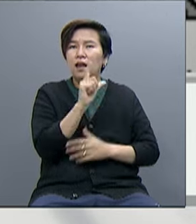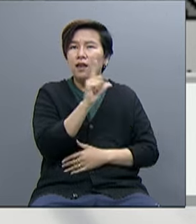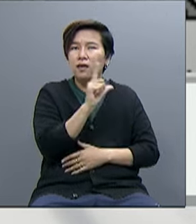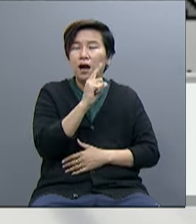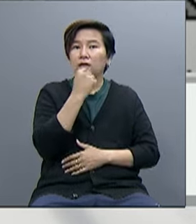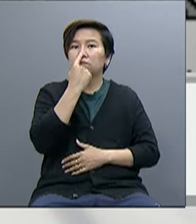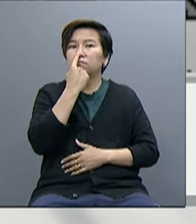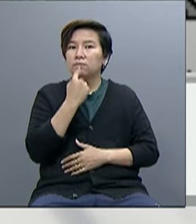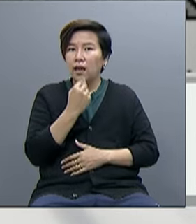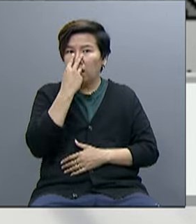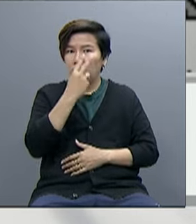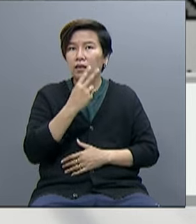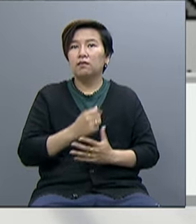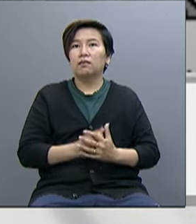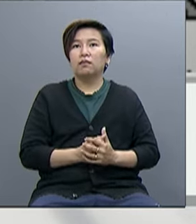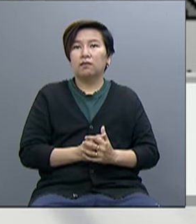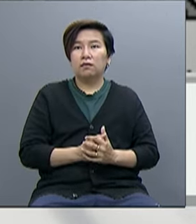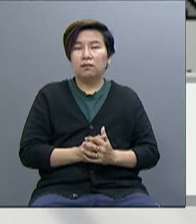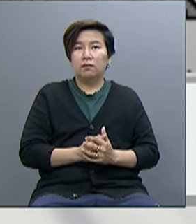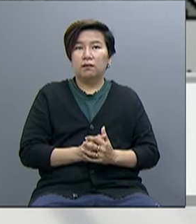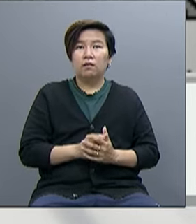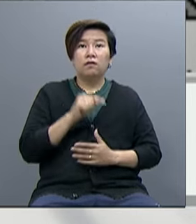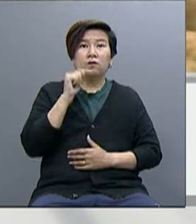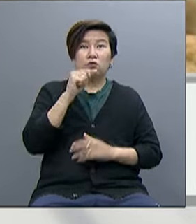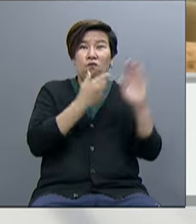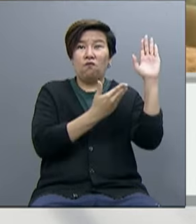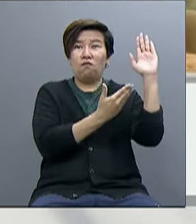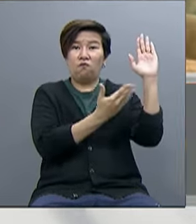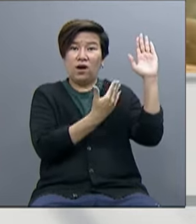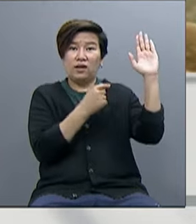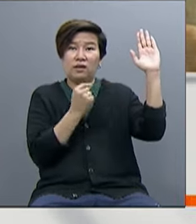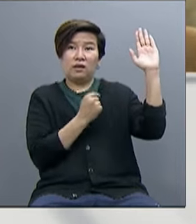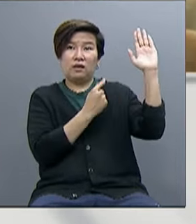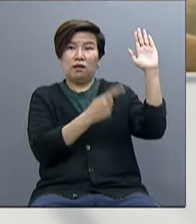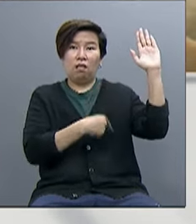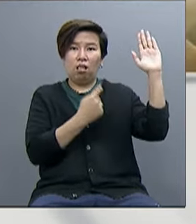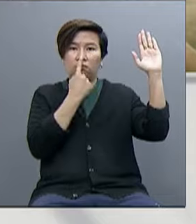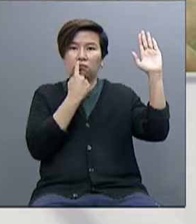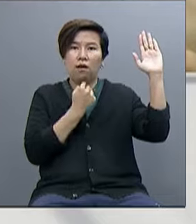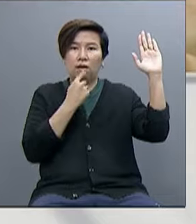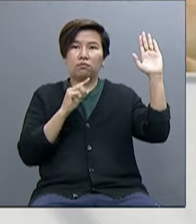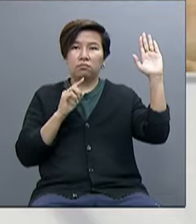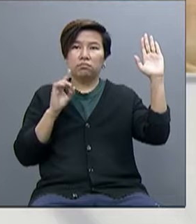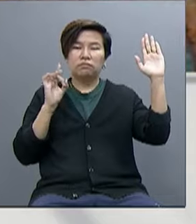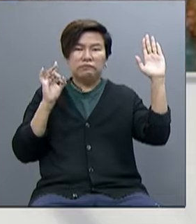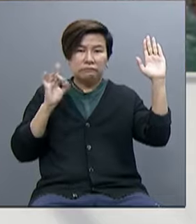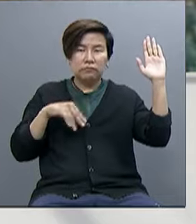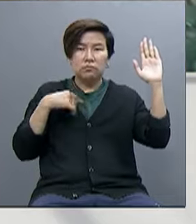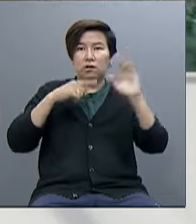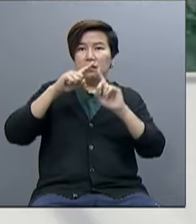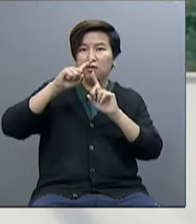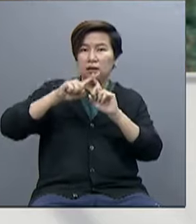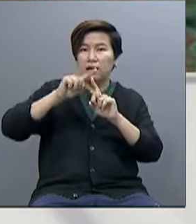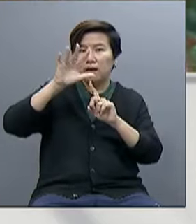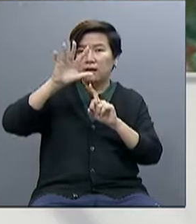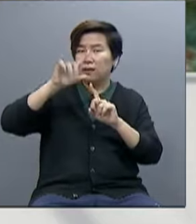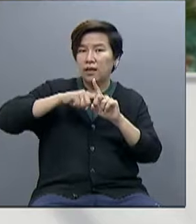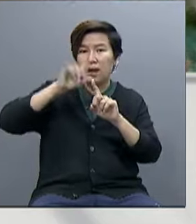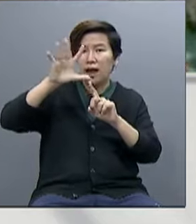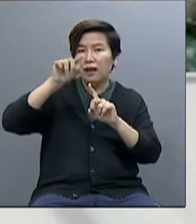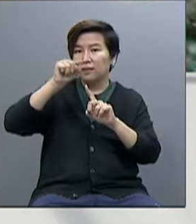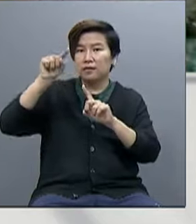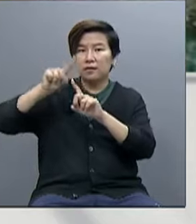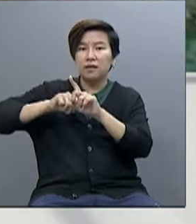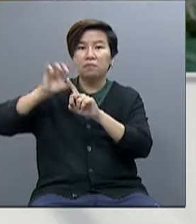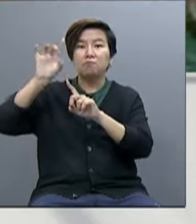แดงรอบๆไทยนะคะโดยเฉพาะกับฝั่งตะวันตกเป็นสีแดงเลยค่ะคาดการณ์ว่าพฤษภาคมถึงสิงหาคมนี้นะคะสิ่งที่